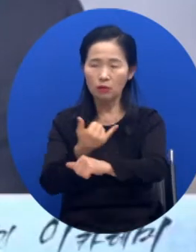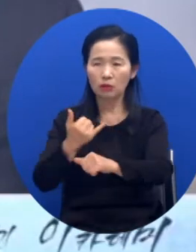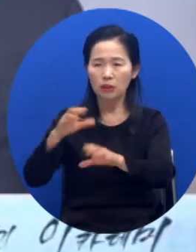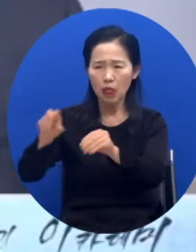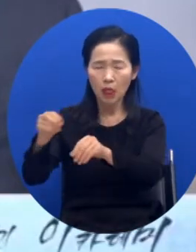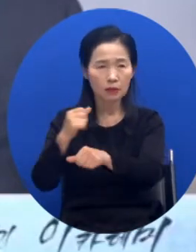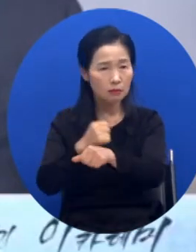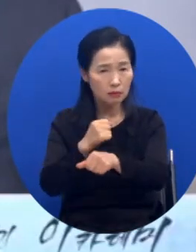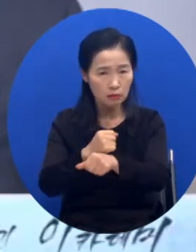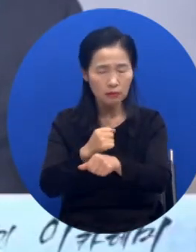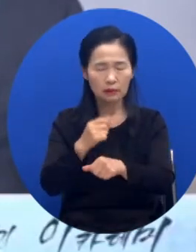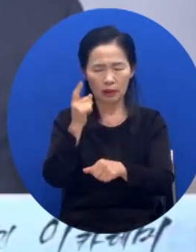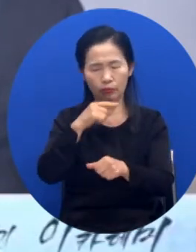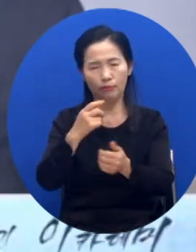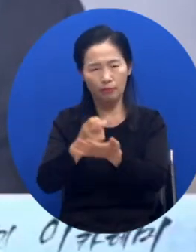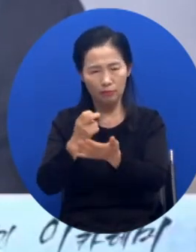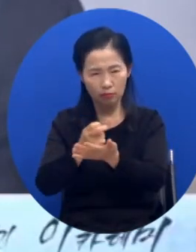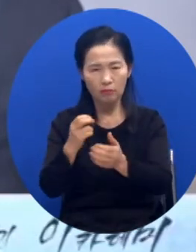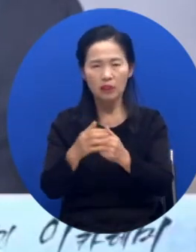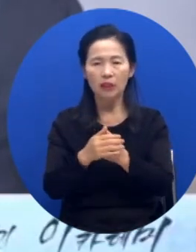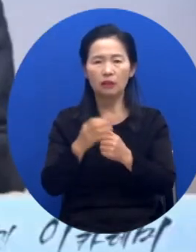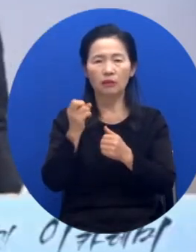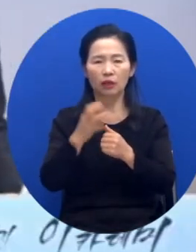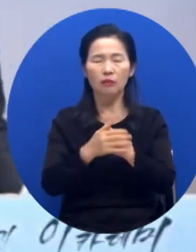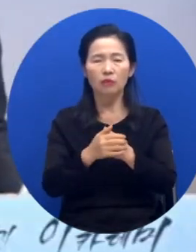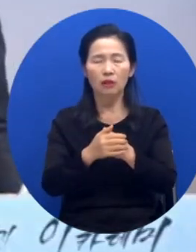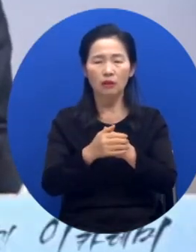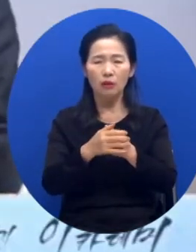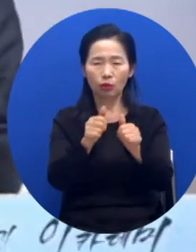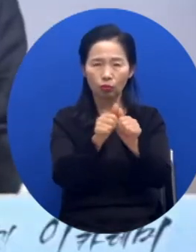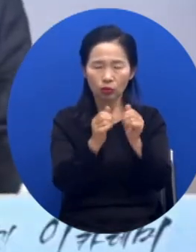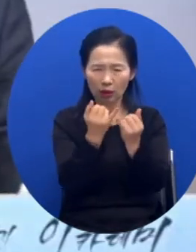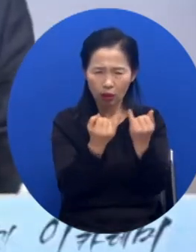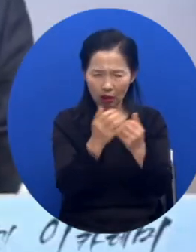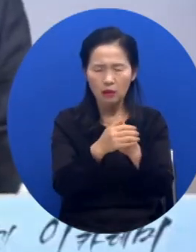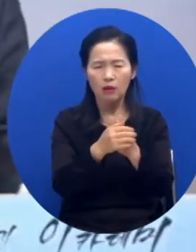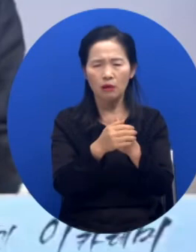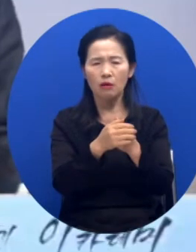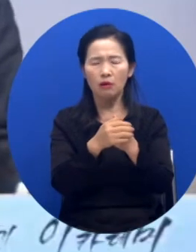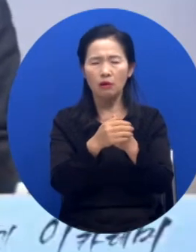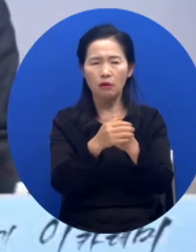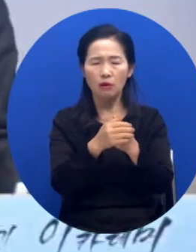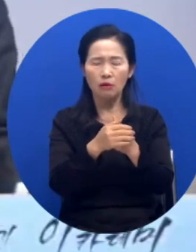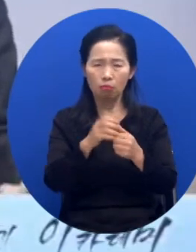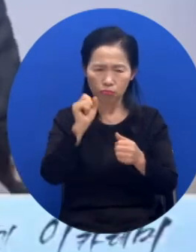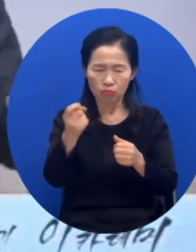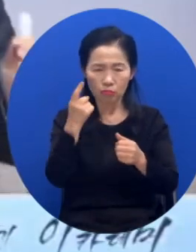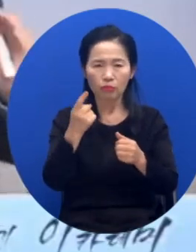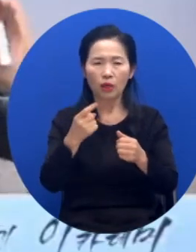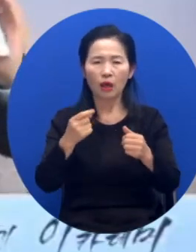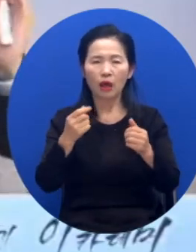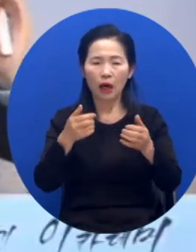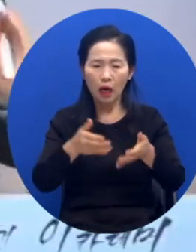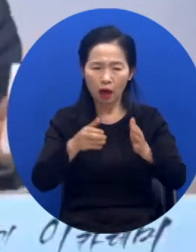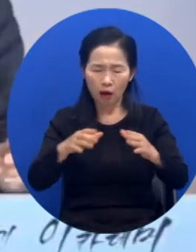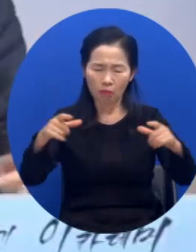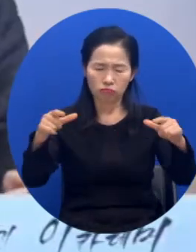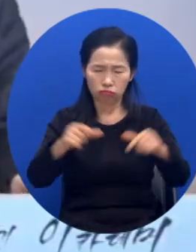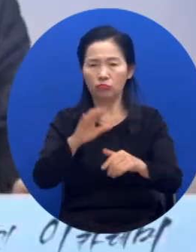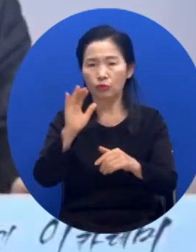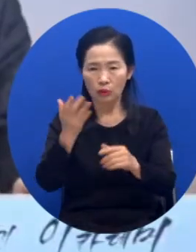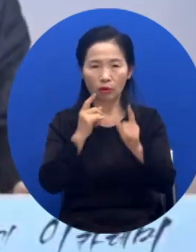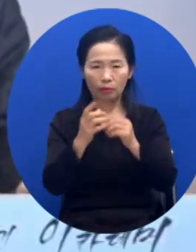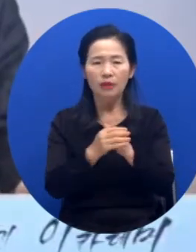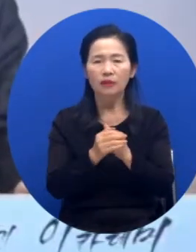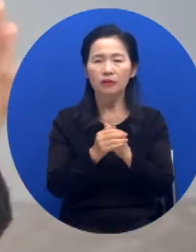해당 법이 동성애를 옹호 에 저출산 현상을 가속화 시킬 것이라고 우려했습니다 시즌 투 는